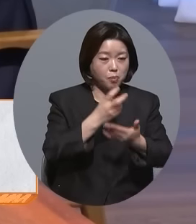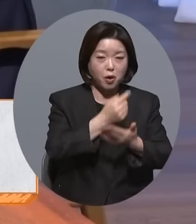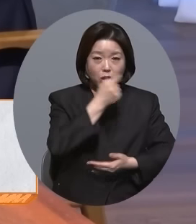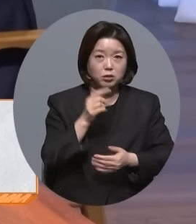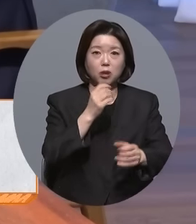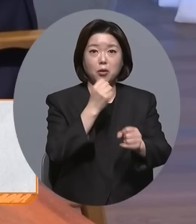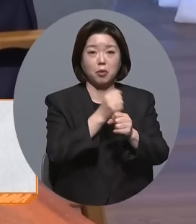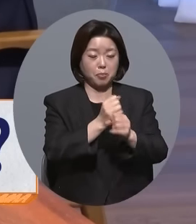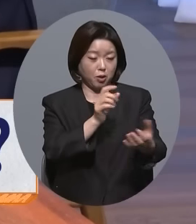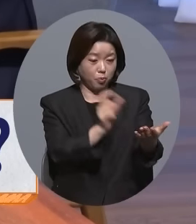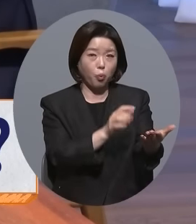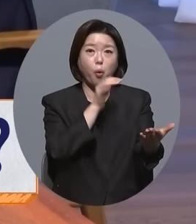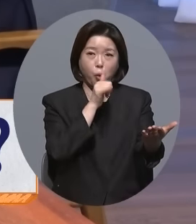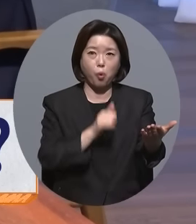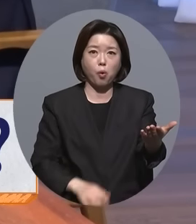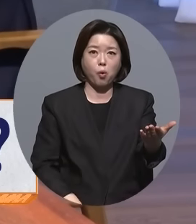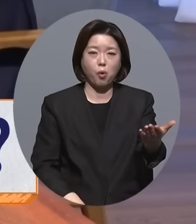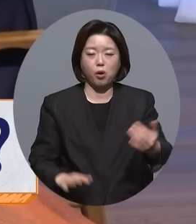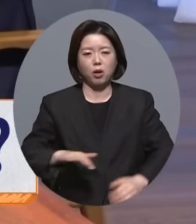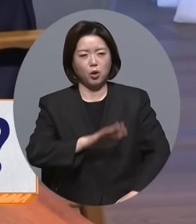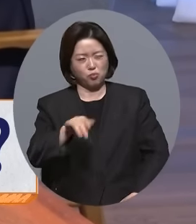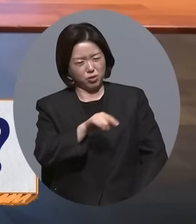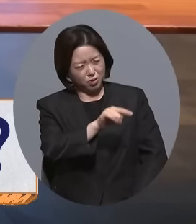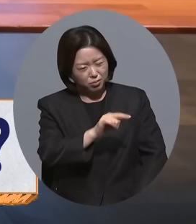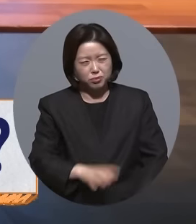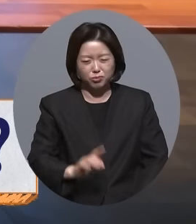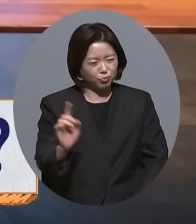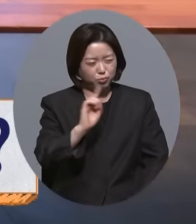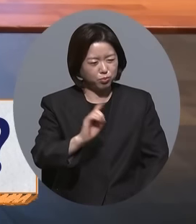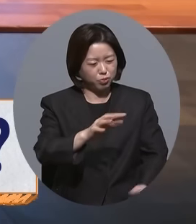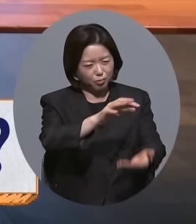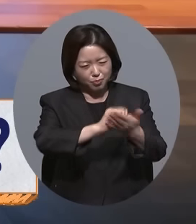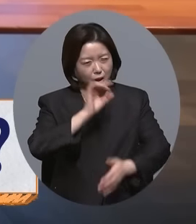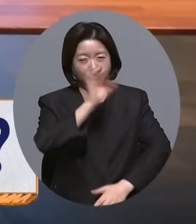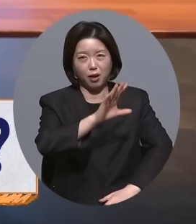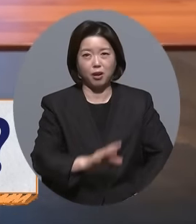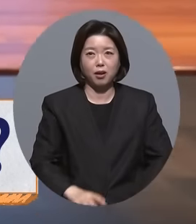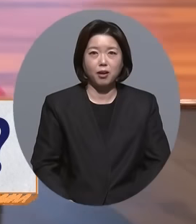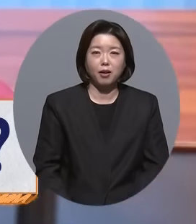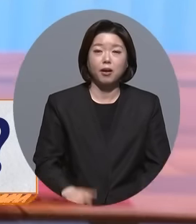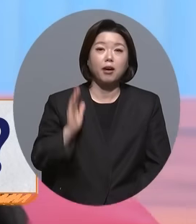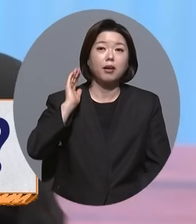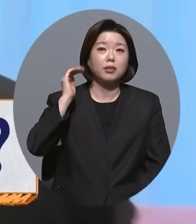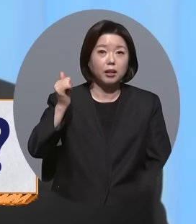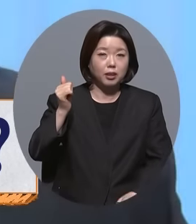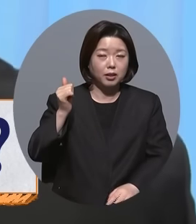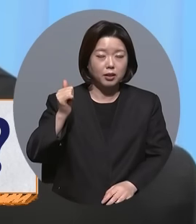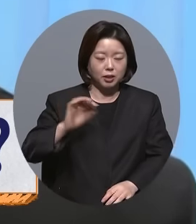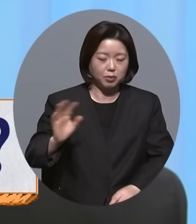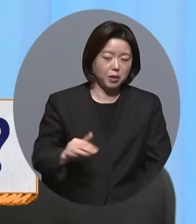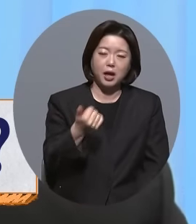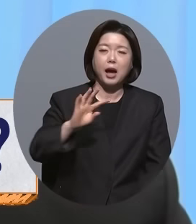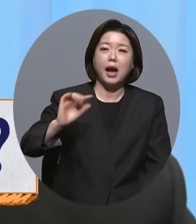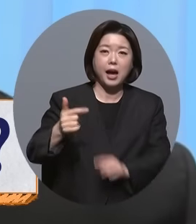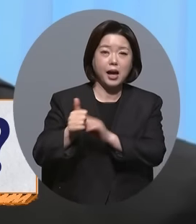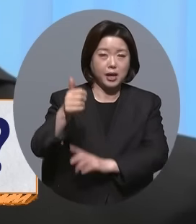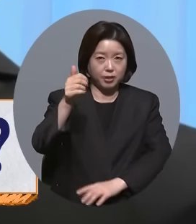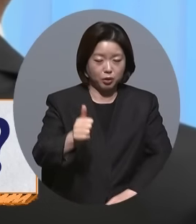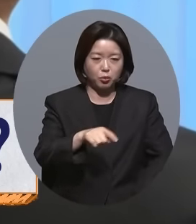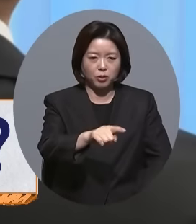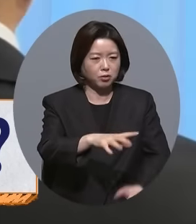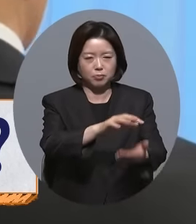만들어 놓은 그런 법안이에요. 그러니까 저희들은 도저히 받아들일 수가 없습니다. 대표도 지난번에 절대 이것을 받을 수